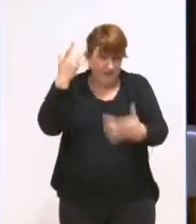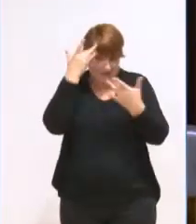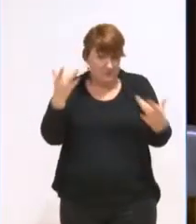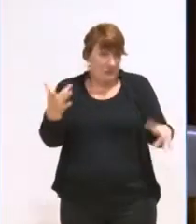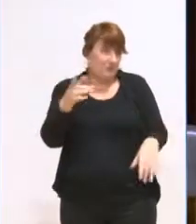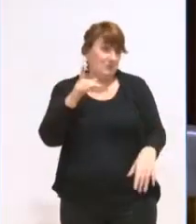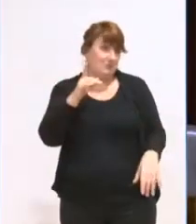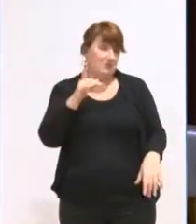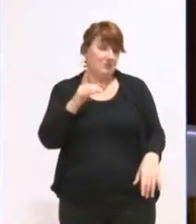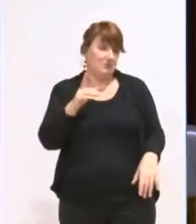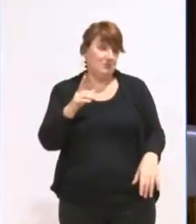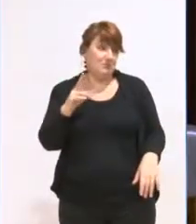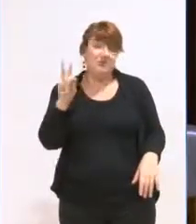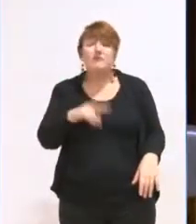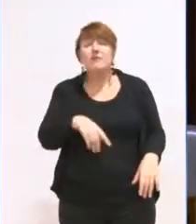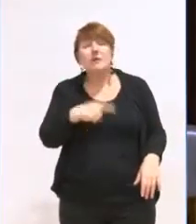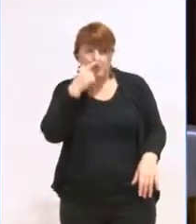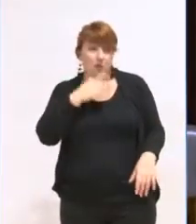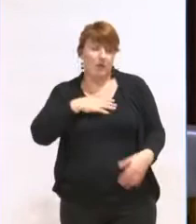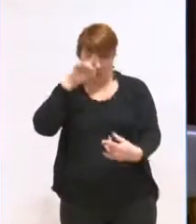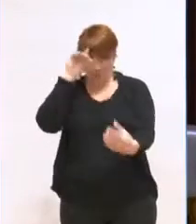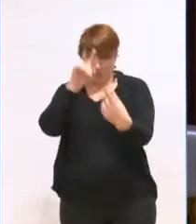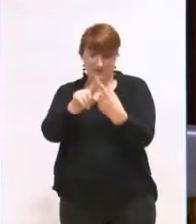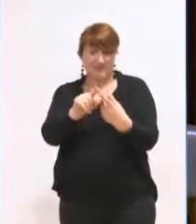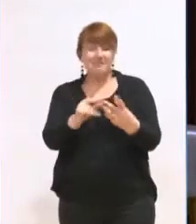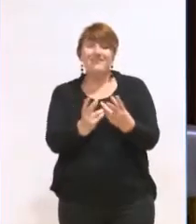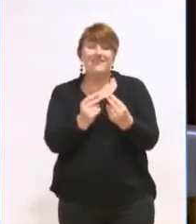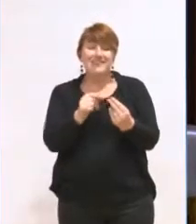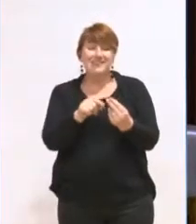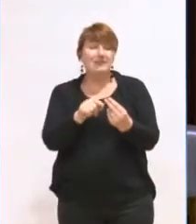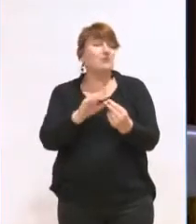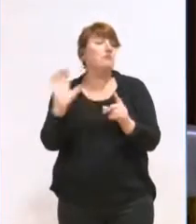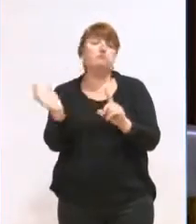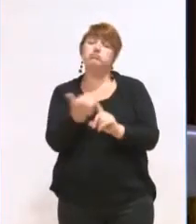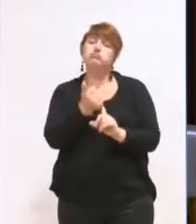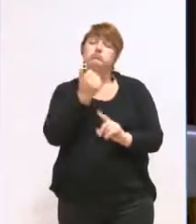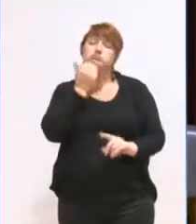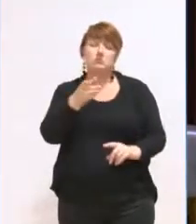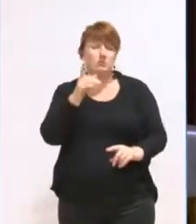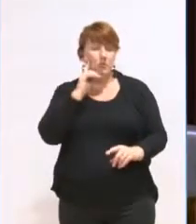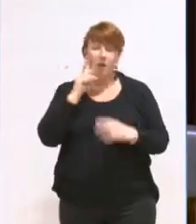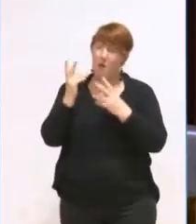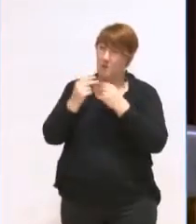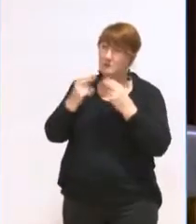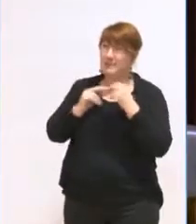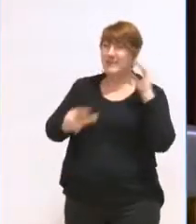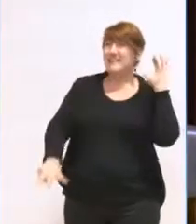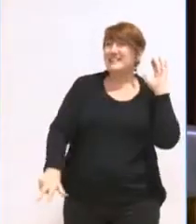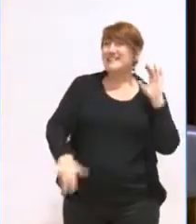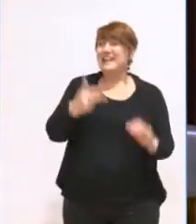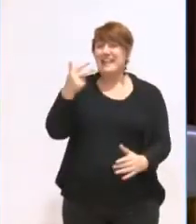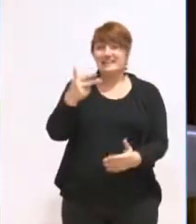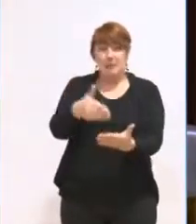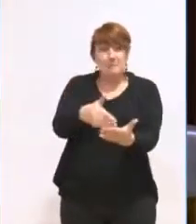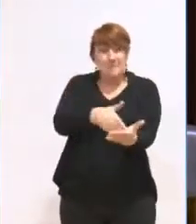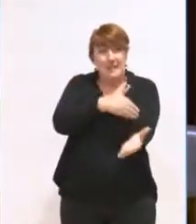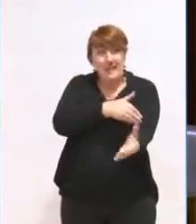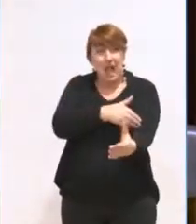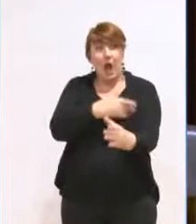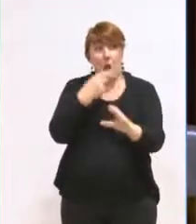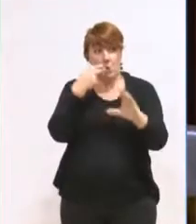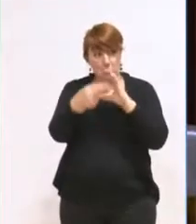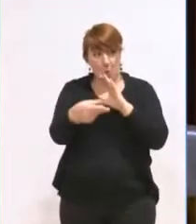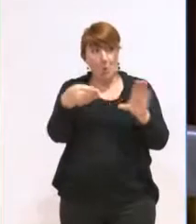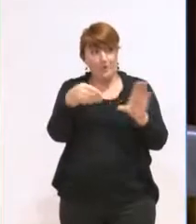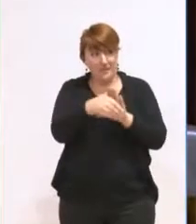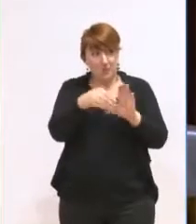sera extrêmement difficile à réaliser parce que quand on m'explique que 13 milliards d'euros d'économie, c'est sur la hausse tendancielle des